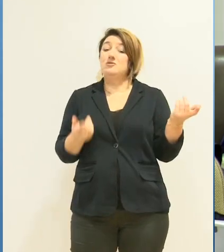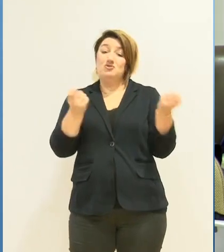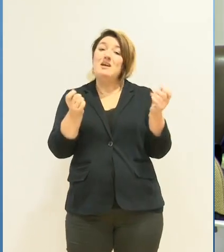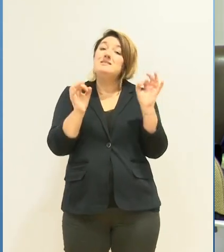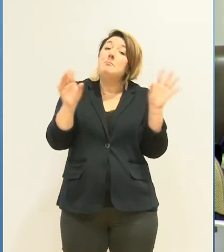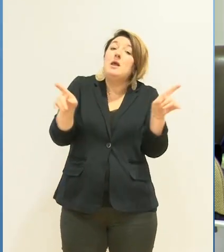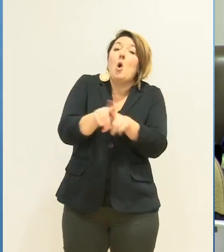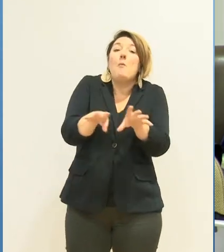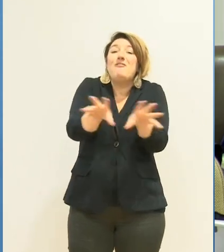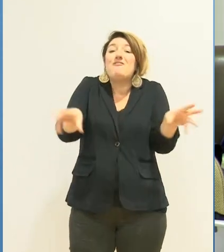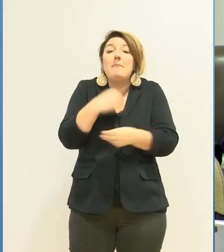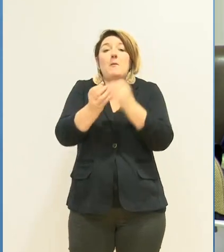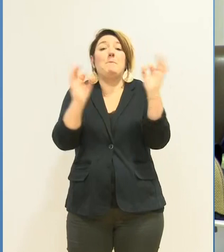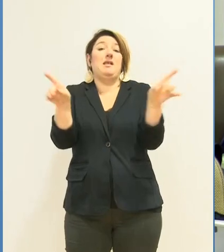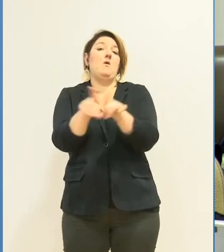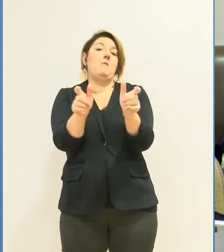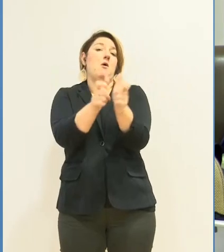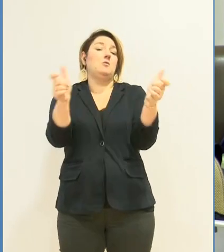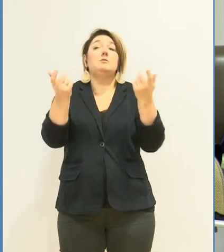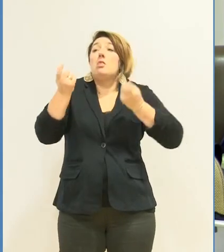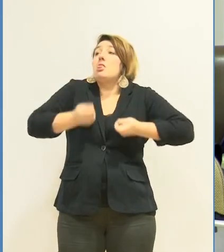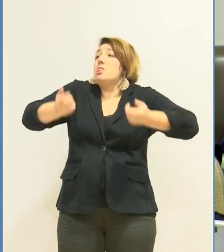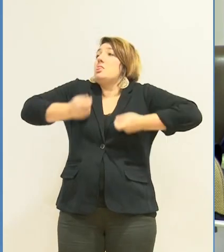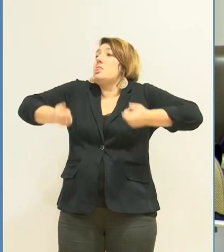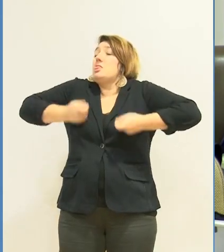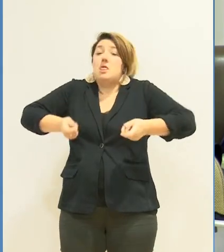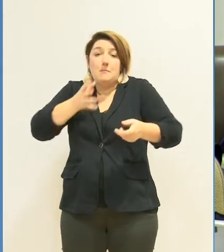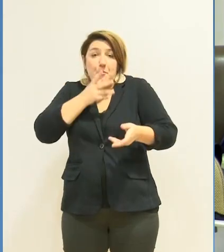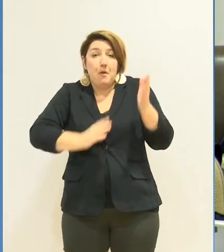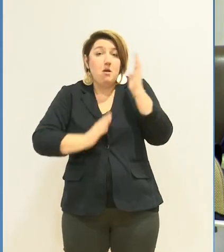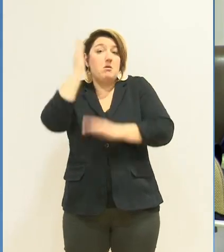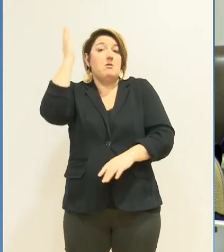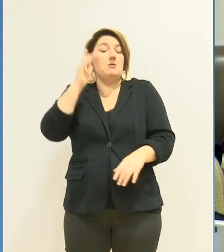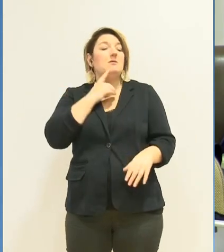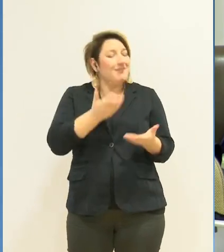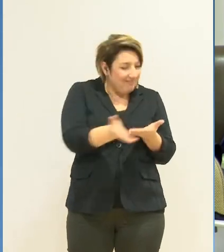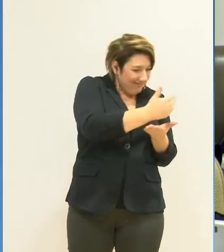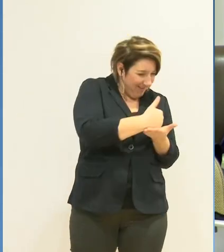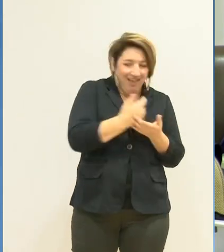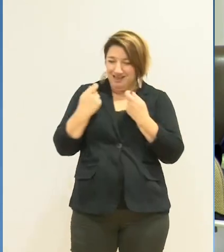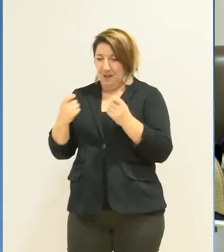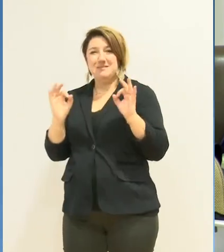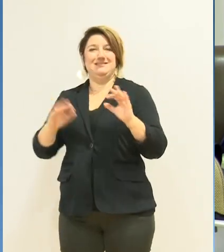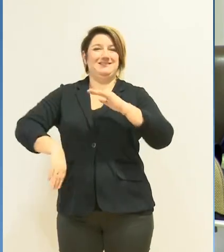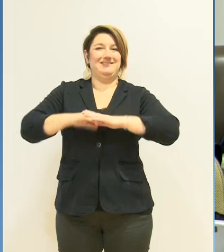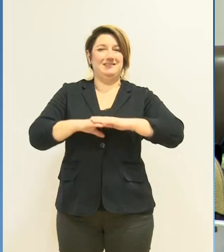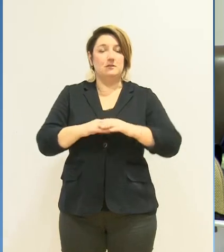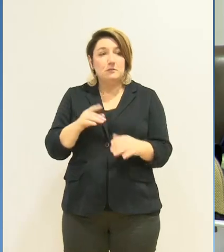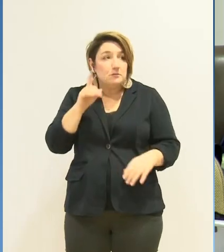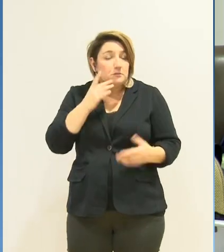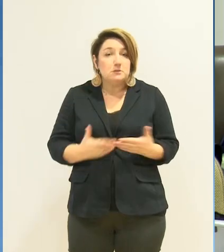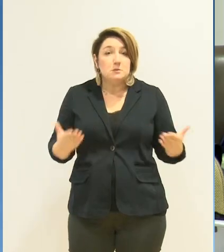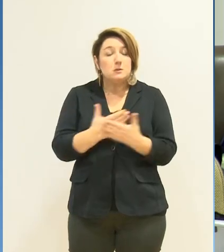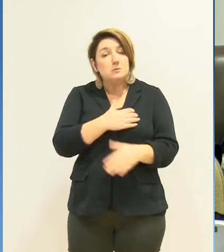entreprise on ne peut pas indéfiniment dépenser plus que l'on ne gagne surtout quand tu es dans une situation aussi tendue que la nôtre